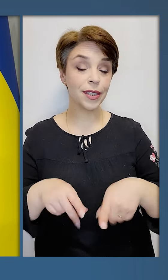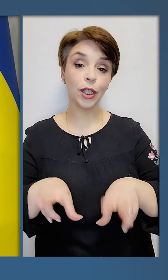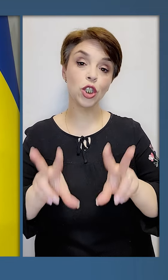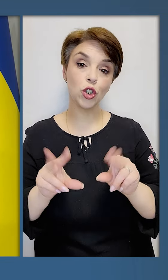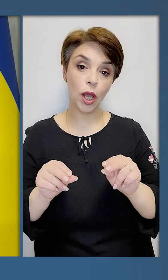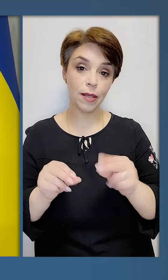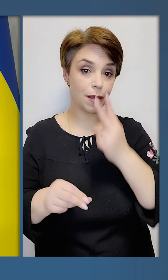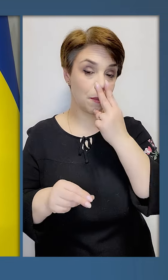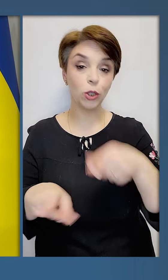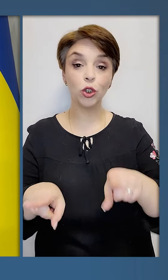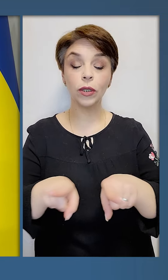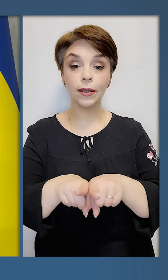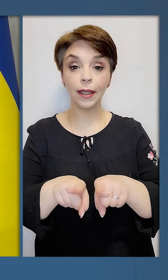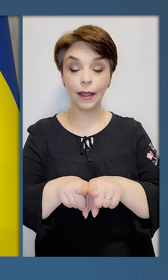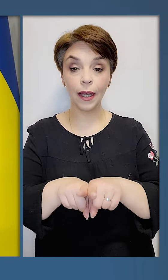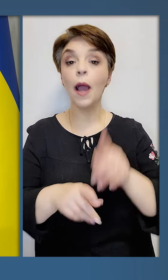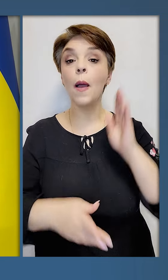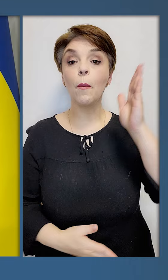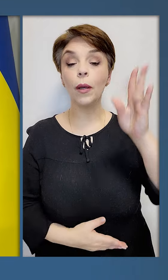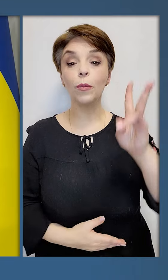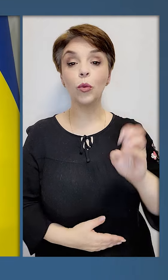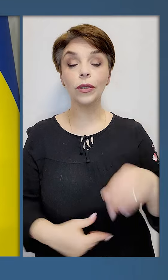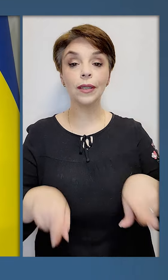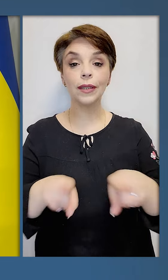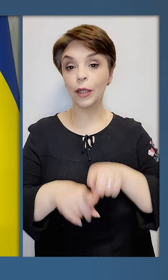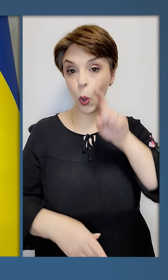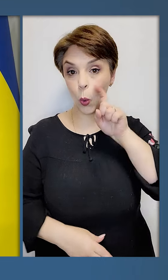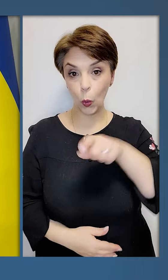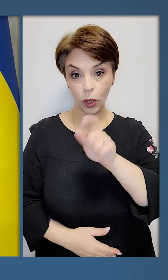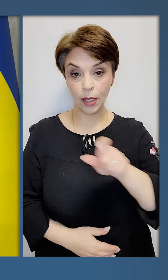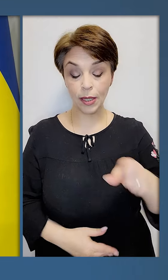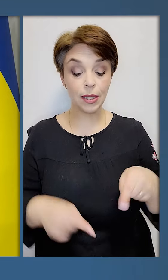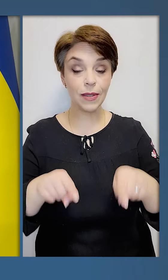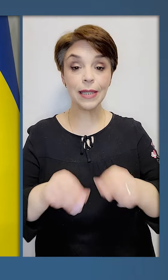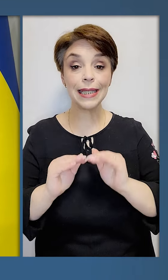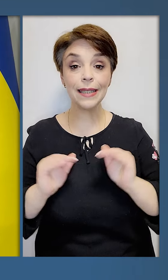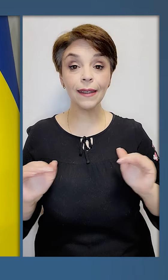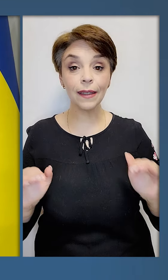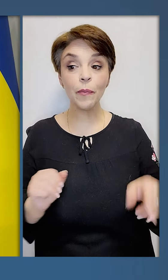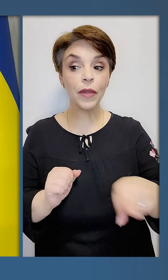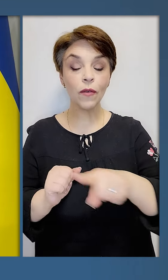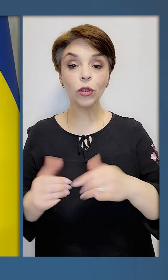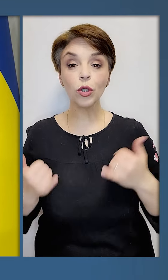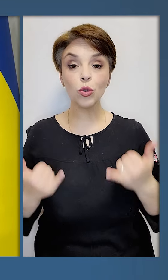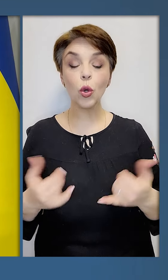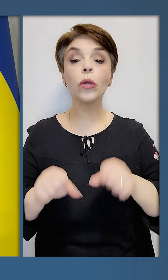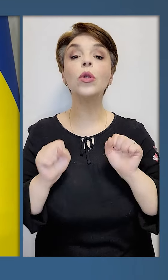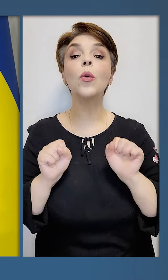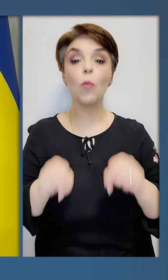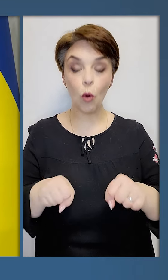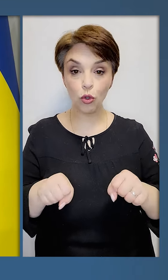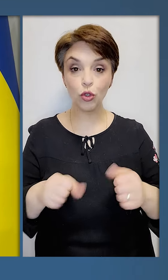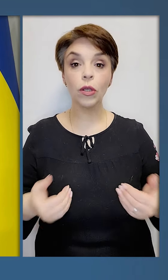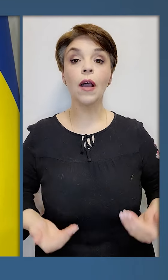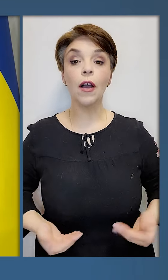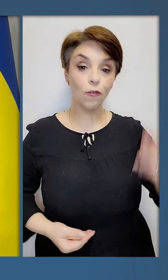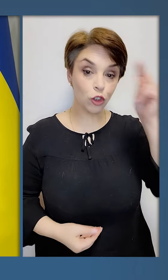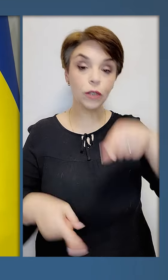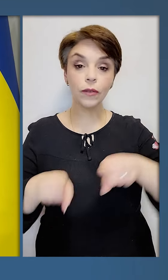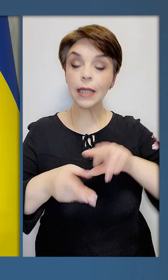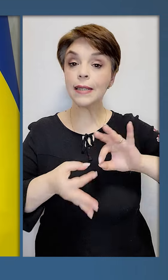таке щастя, бачити таке майбутнє, таких українців. І ці діти, вони сьогодні можуть вчитись